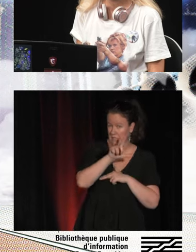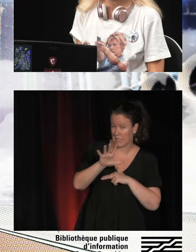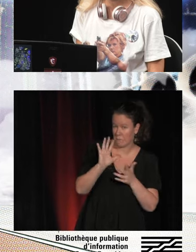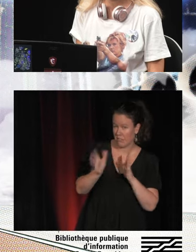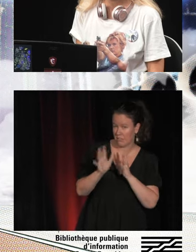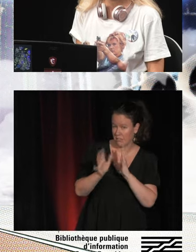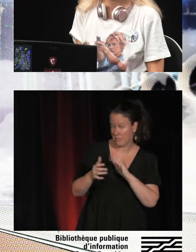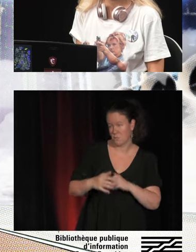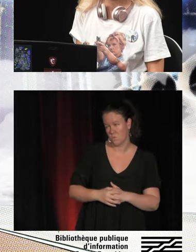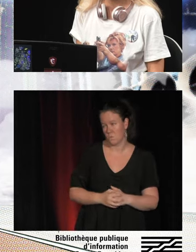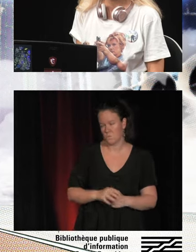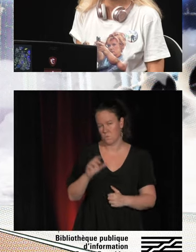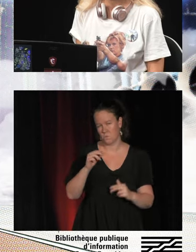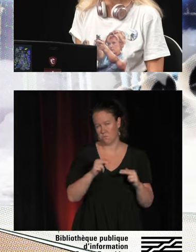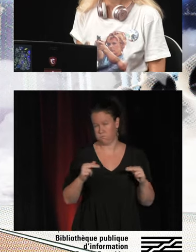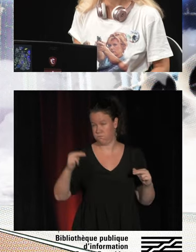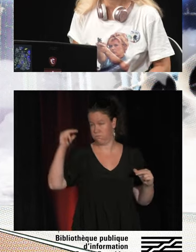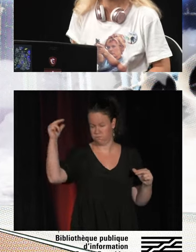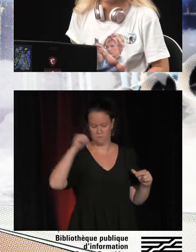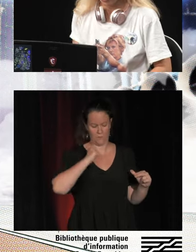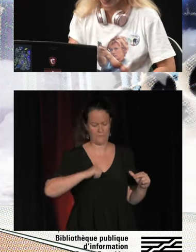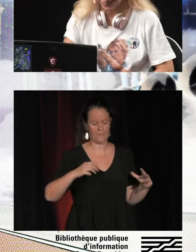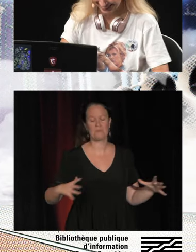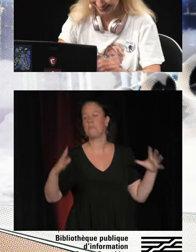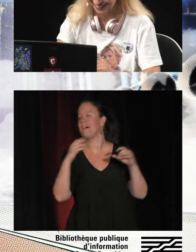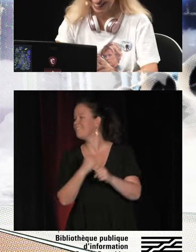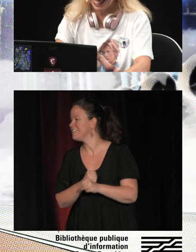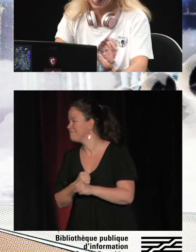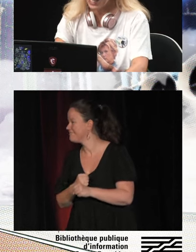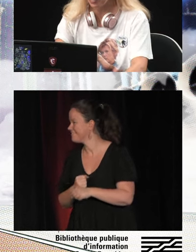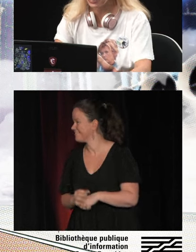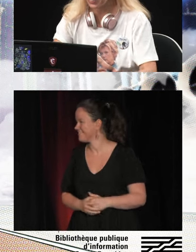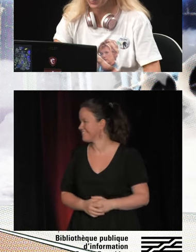25. Donc, ouais, c'est... Donc voilà, bref.